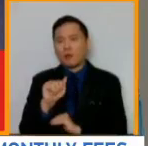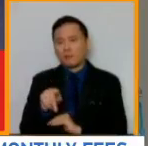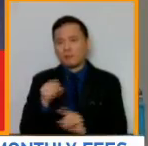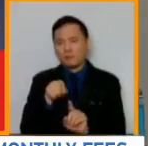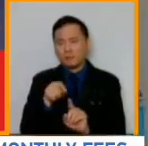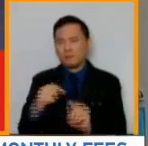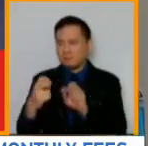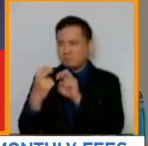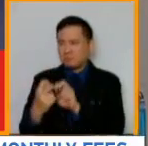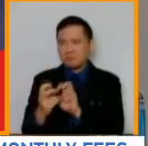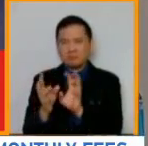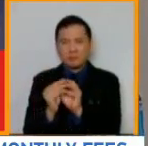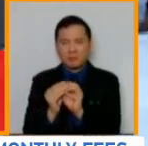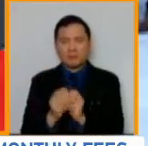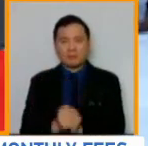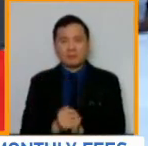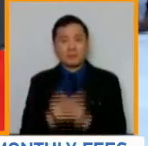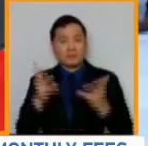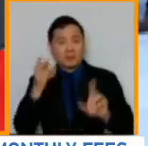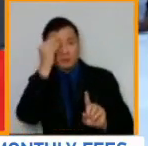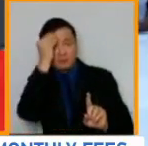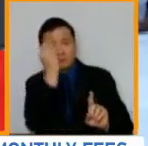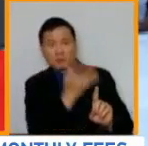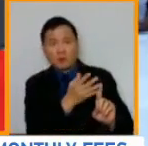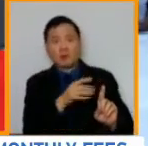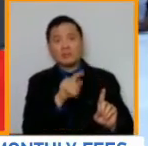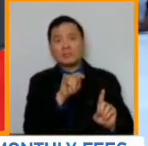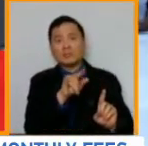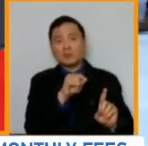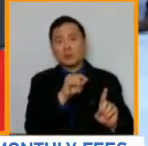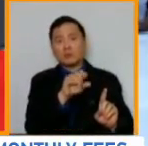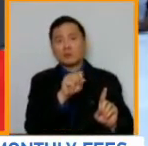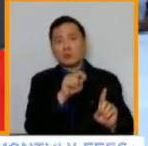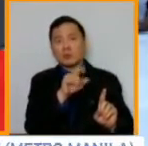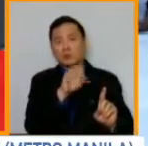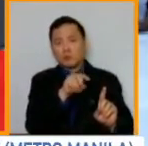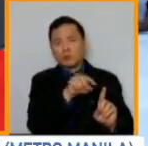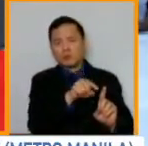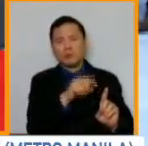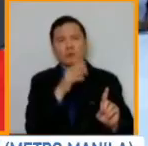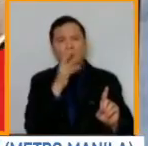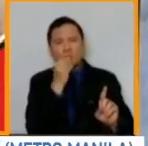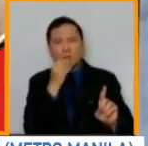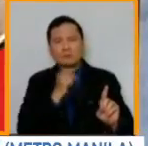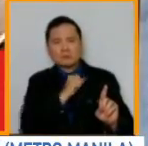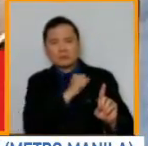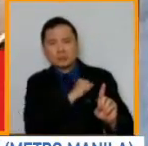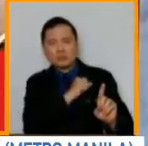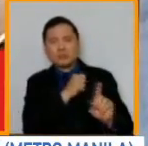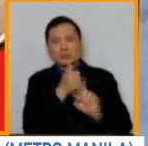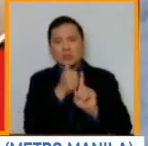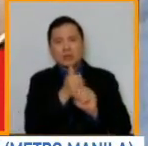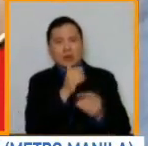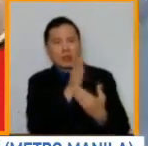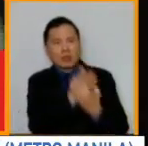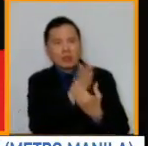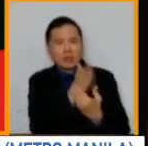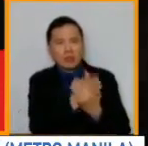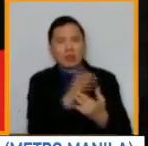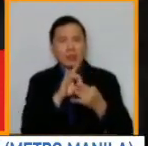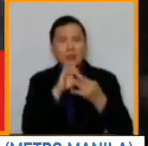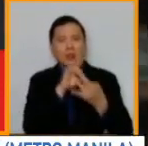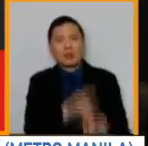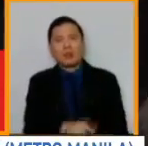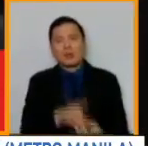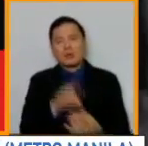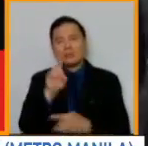Tito Soto ang pangalan ng senador na may kaugnayan umano sa pagkaantala ng desisyon sa consolidated disqualification case ni dating